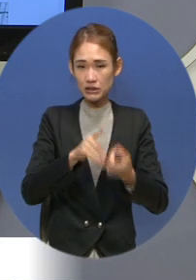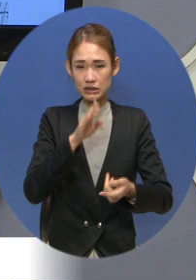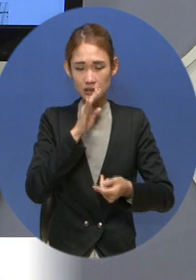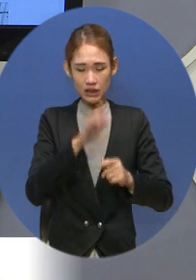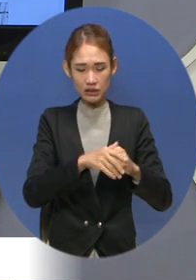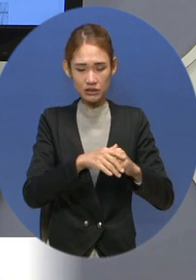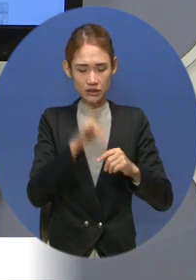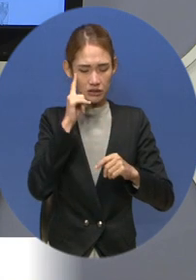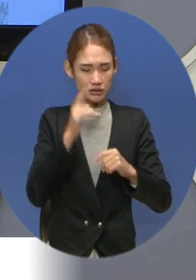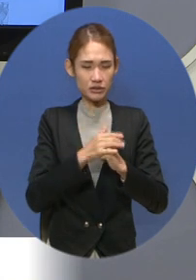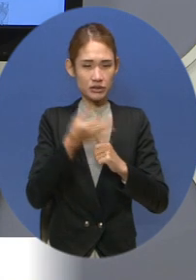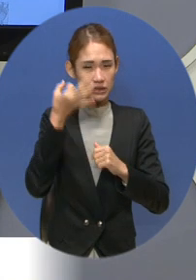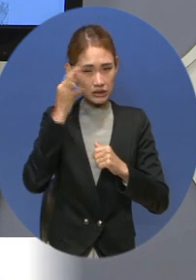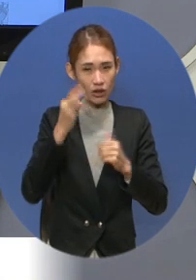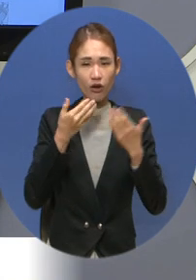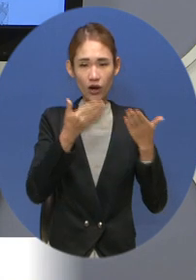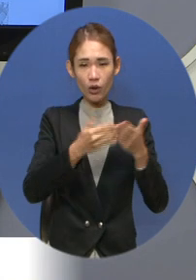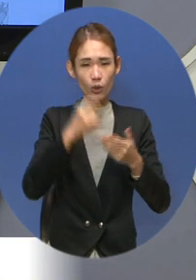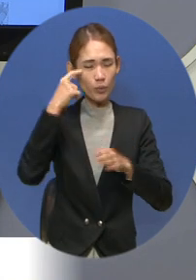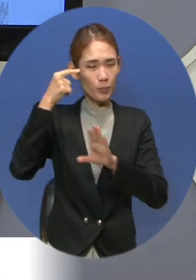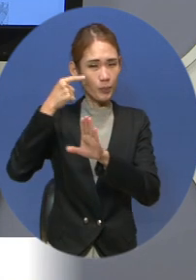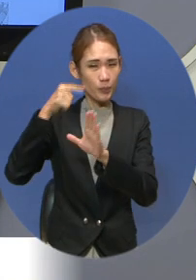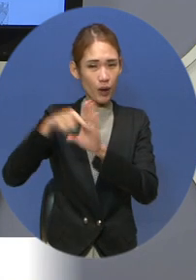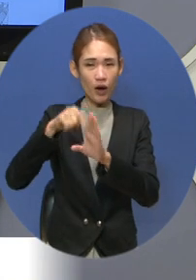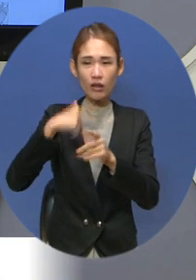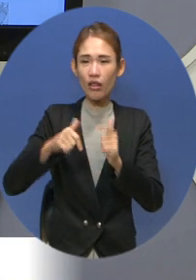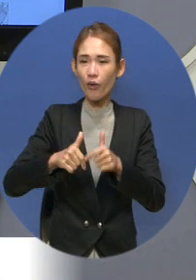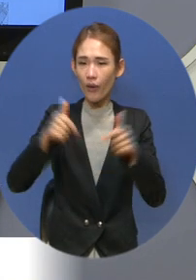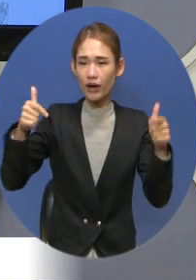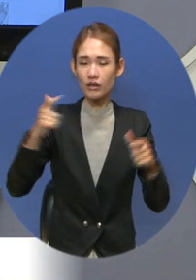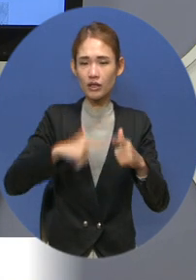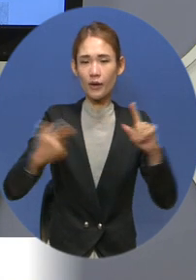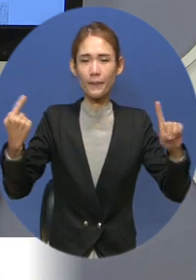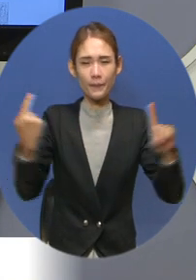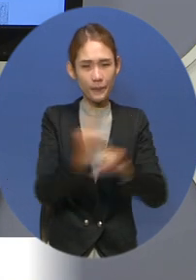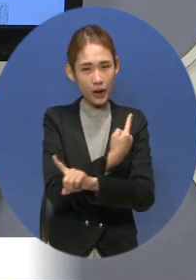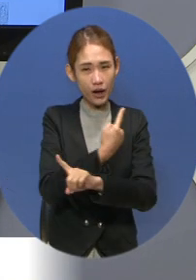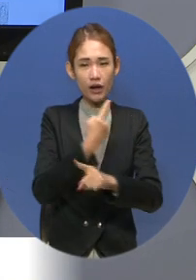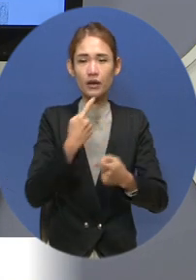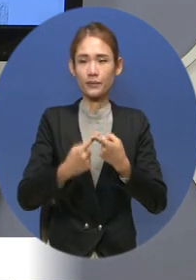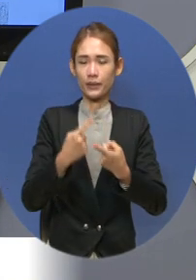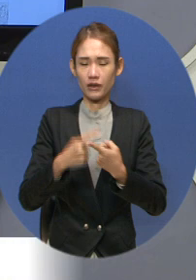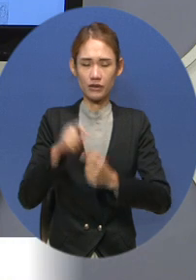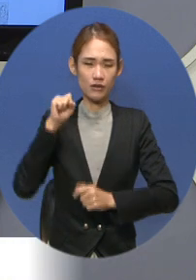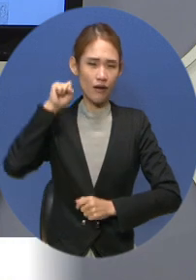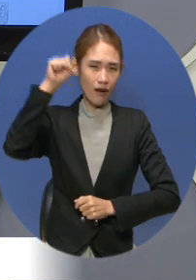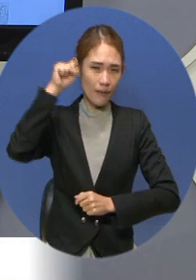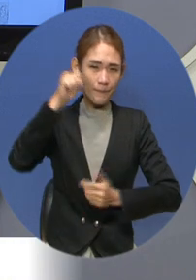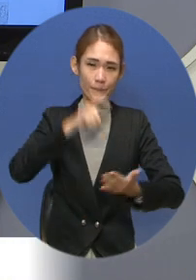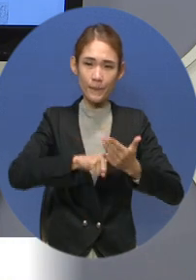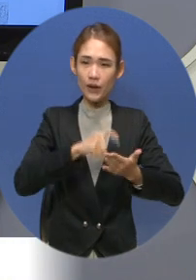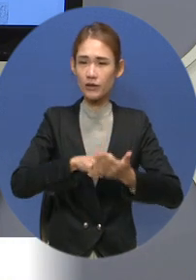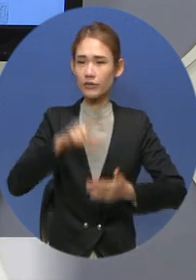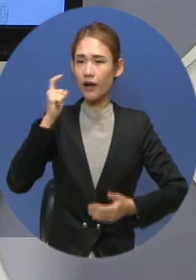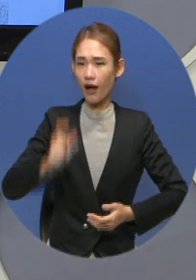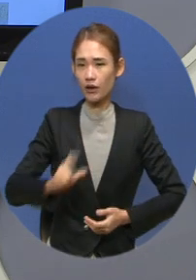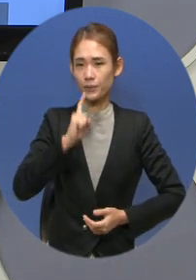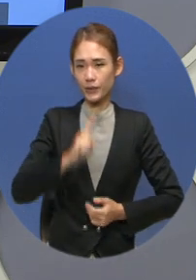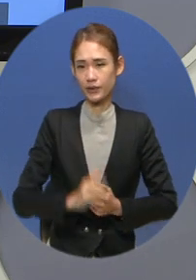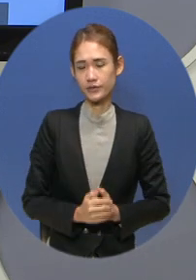용인하고 편견을 확산시키는 결정을 바로잡을 것을 강력히 촉구한다 고 강조했습니다